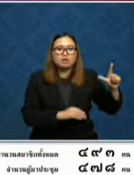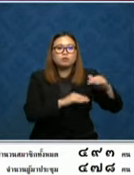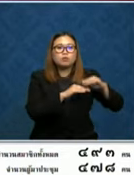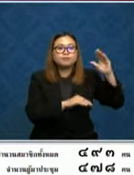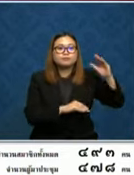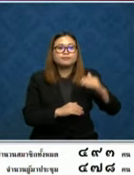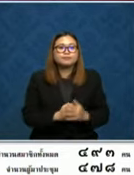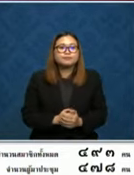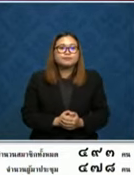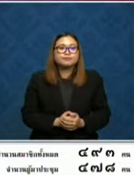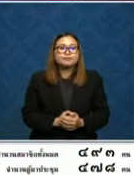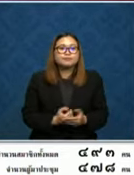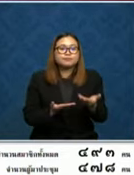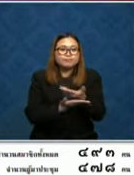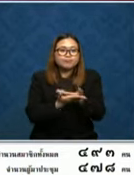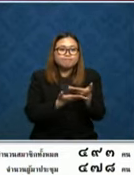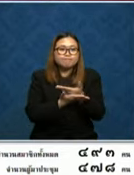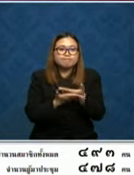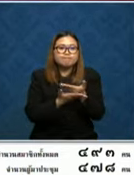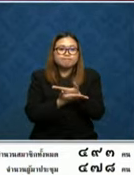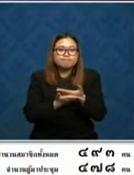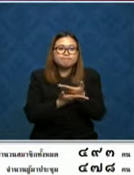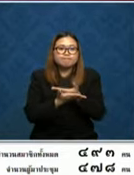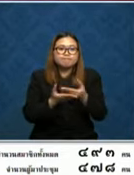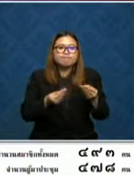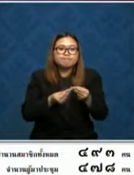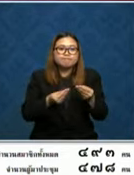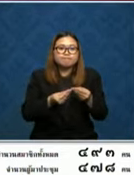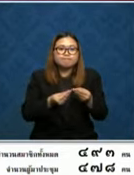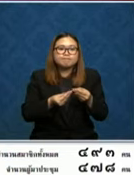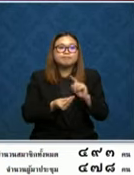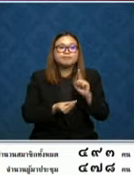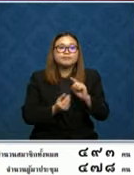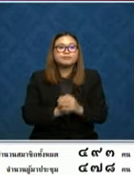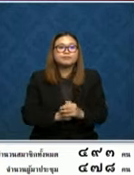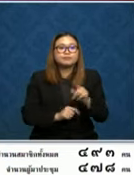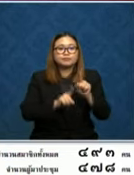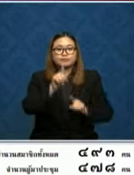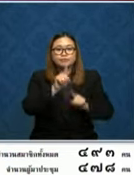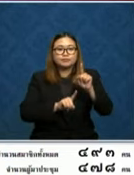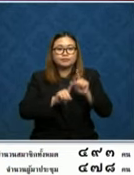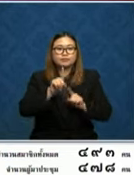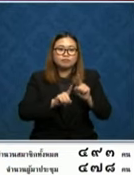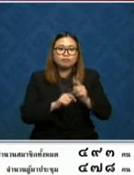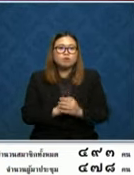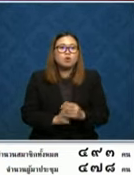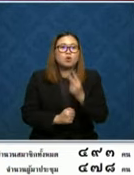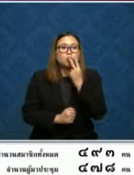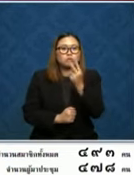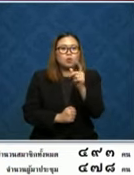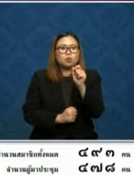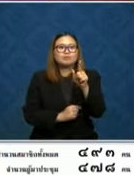253,889,400 บาทถูกคำนวณจากการประมาณการเบื้องต้นซึ่งไม่ได้สะท้อนสภาพเศรษฐกิจในปัจจุบันโดย